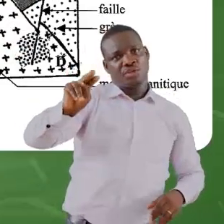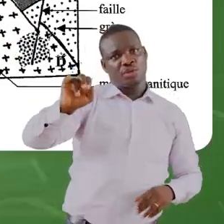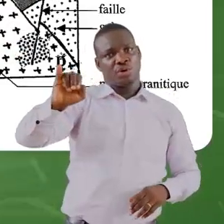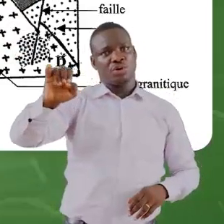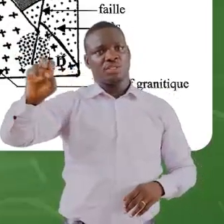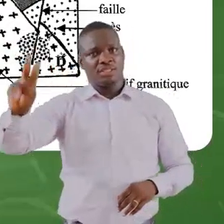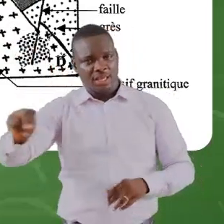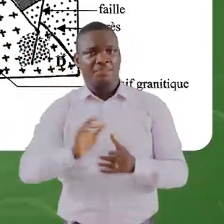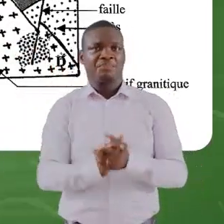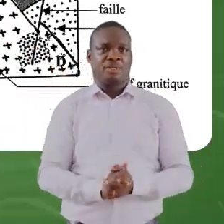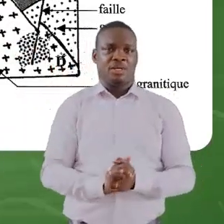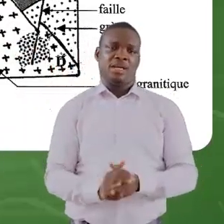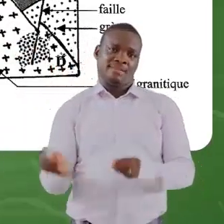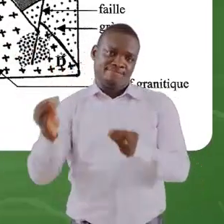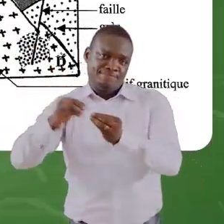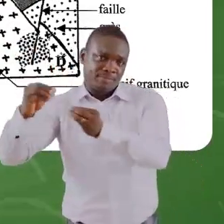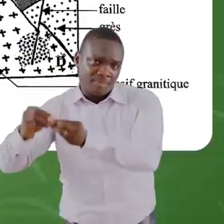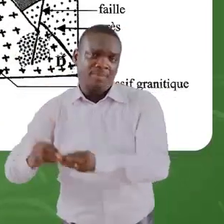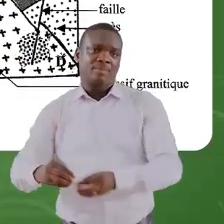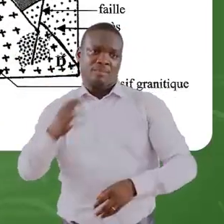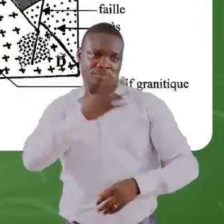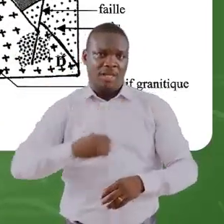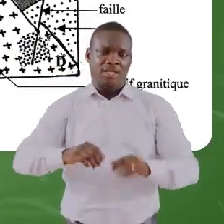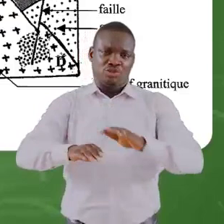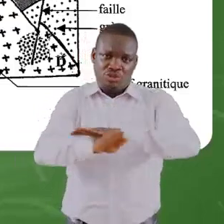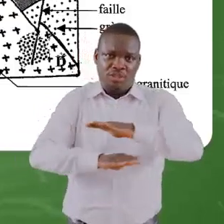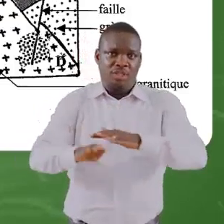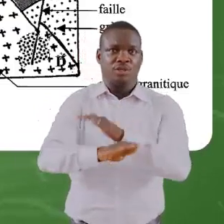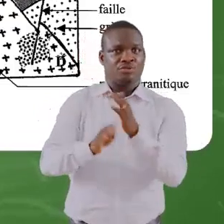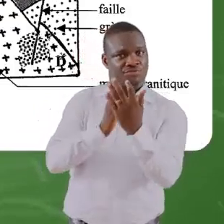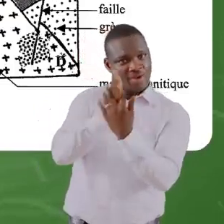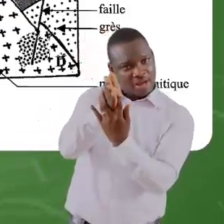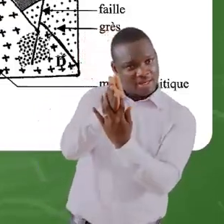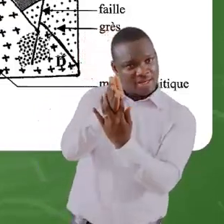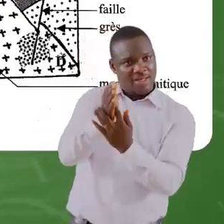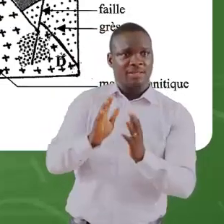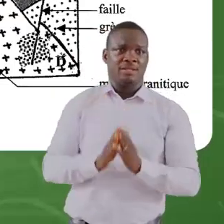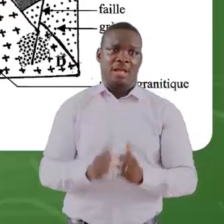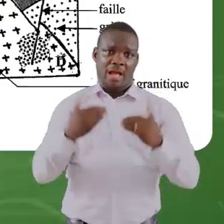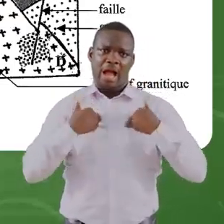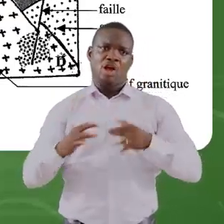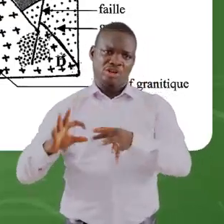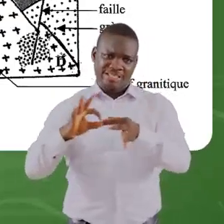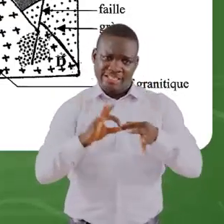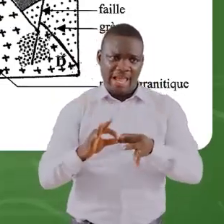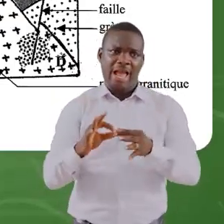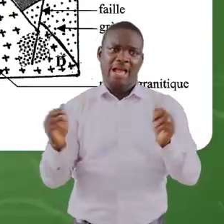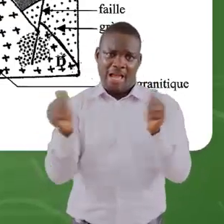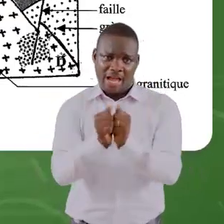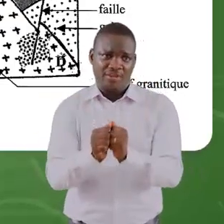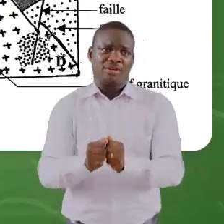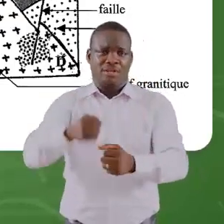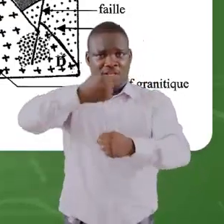du gîte en amas et du gîte de faille a un lien